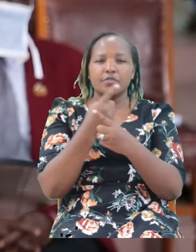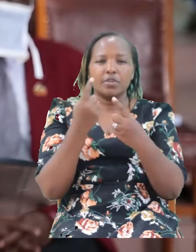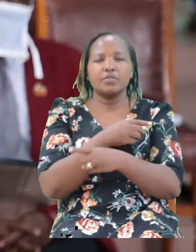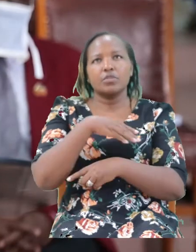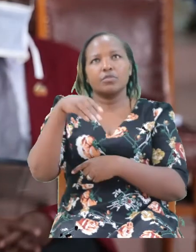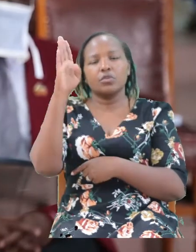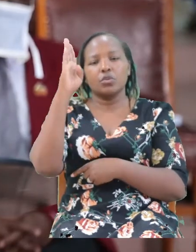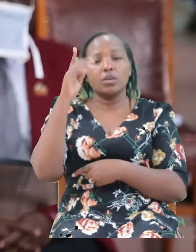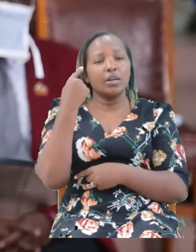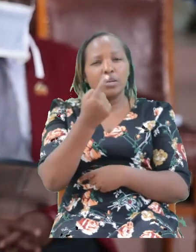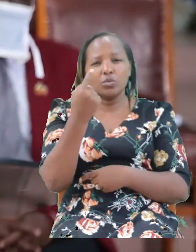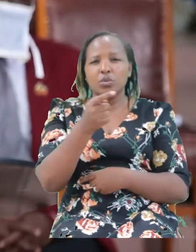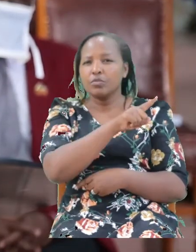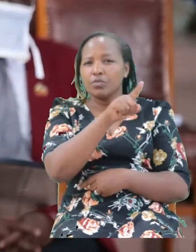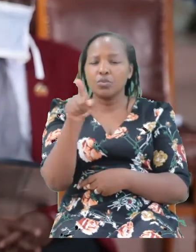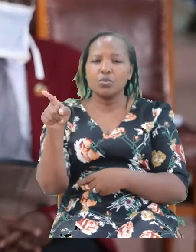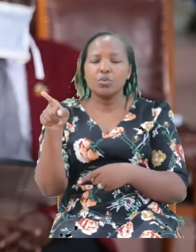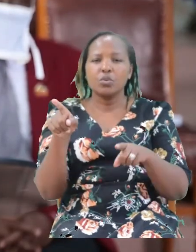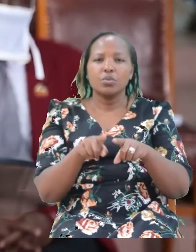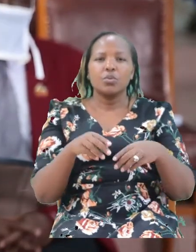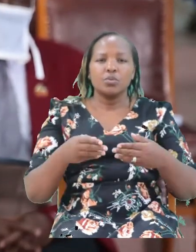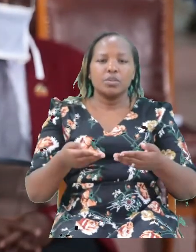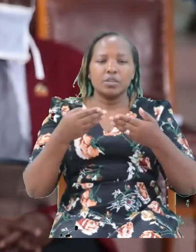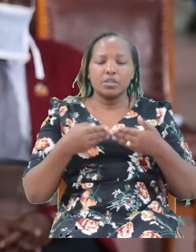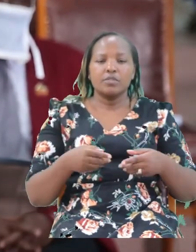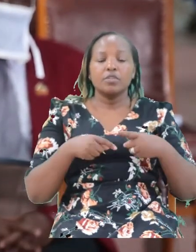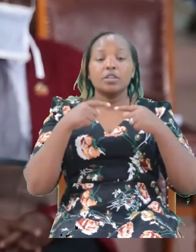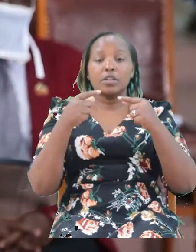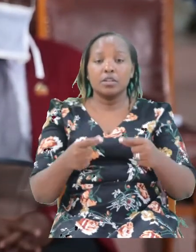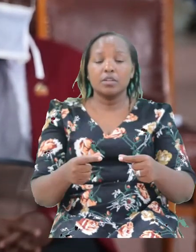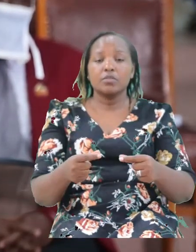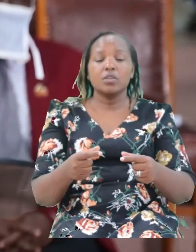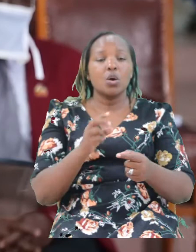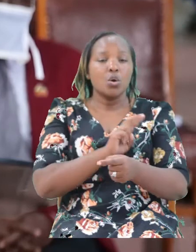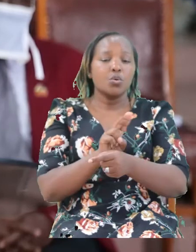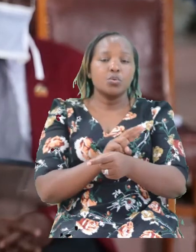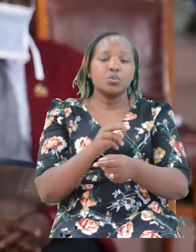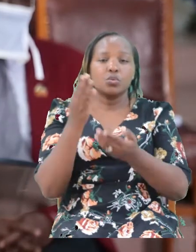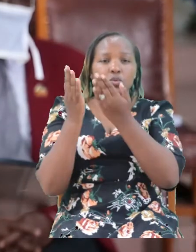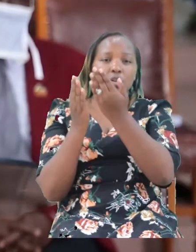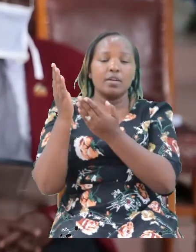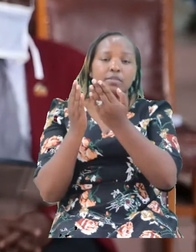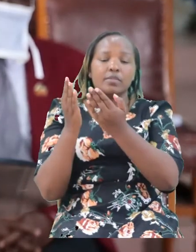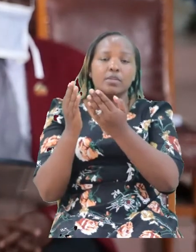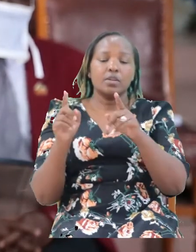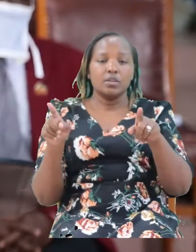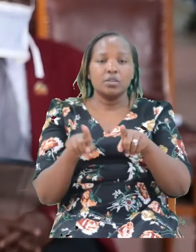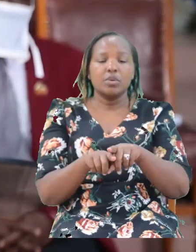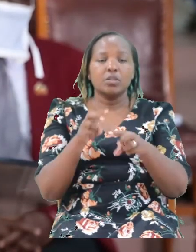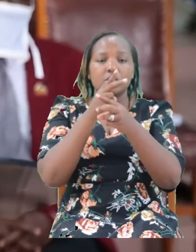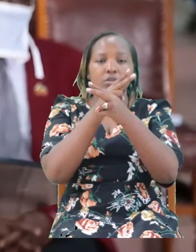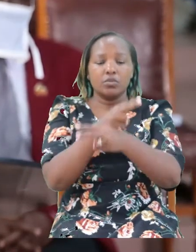Kila mmoja kwa kadri alivyopokea karama, itumieni kwa kuhudumiana kama mawakili